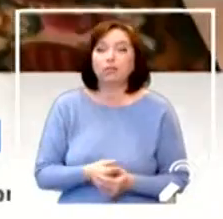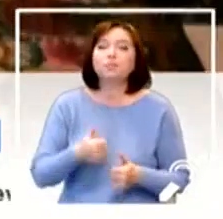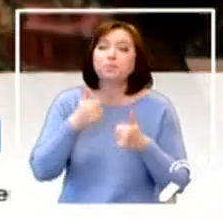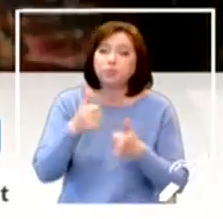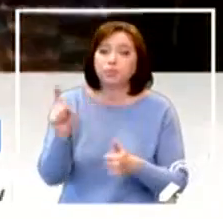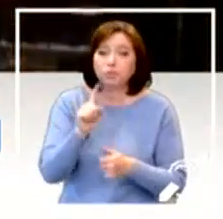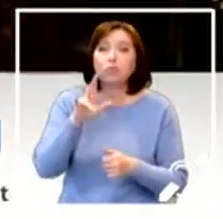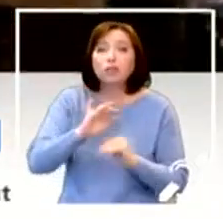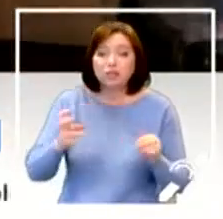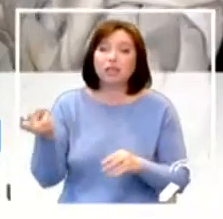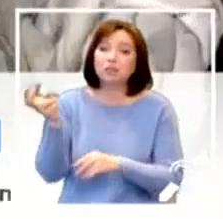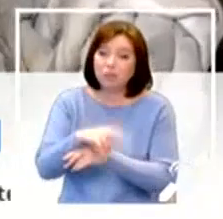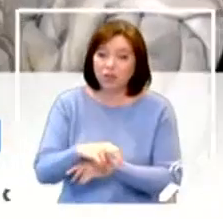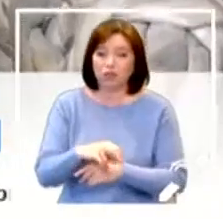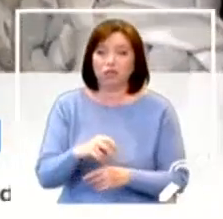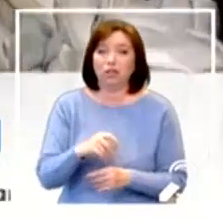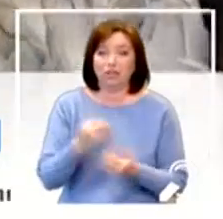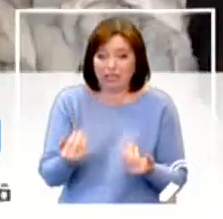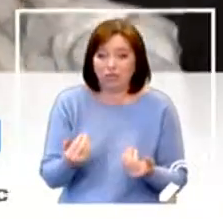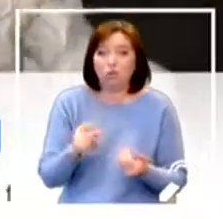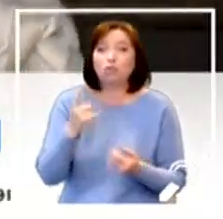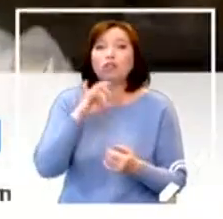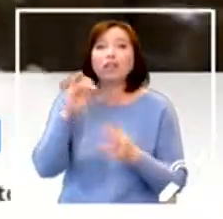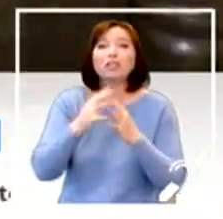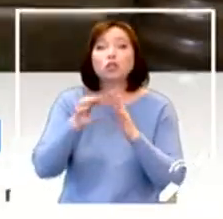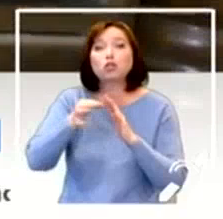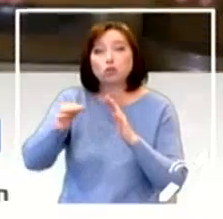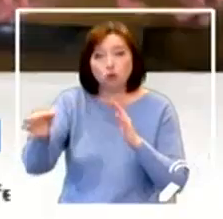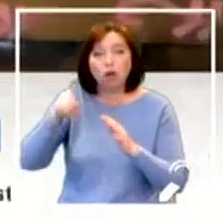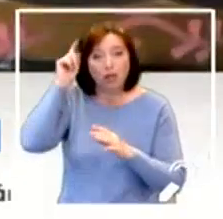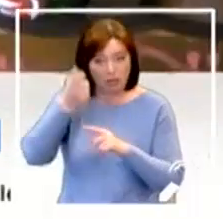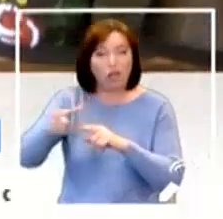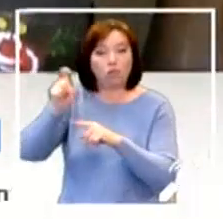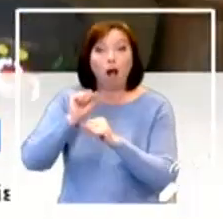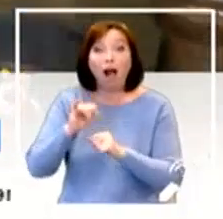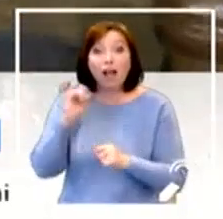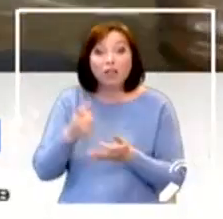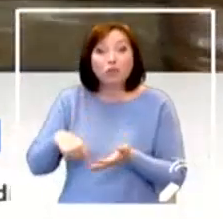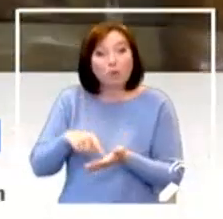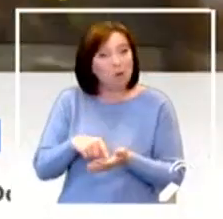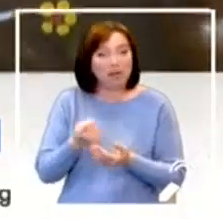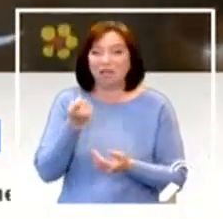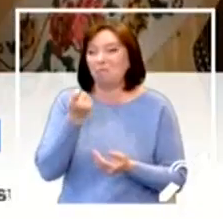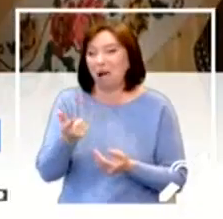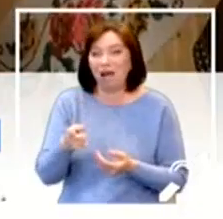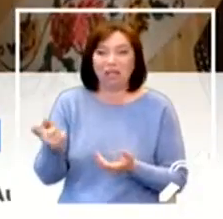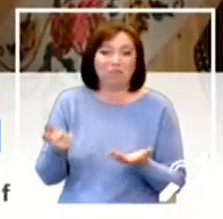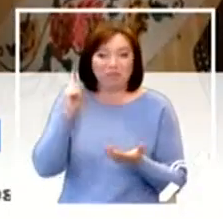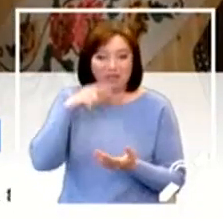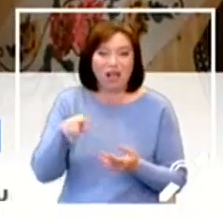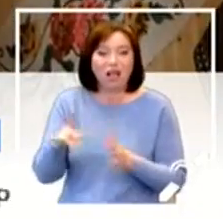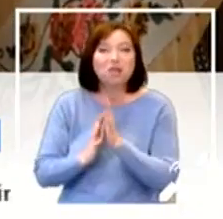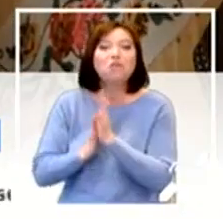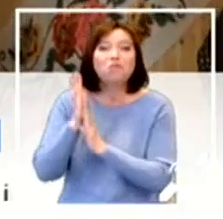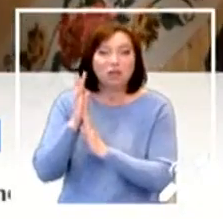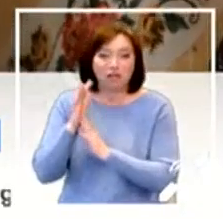venit copiii azi aici, pentru că cei din sat cunosc mai multe, dar copiii de la oraș, crescuți